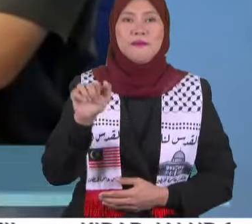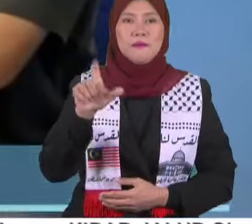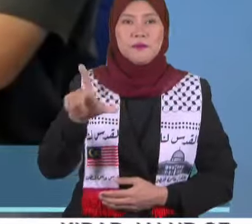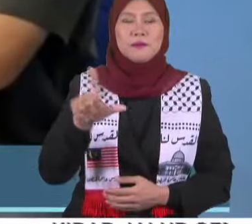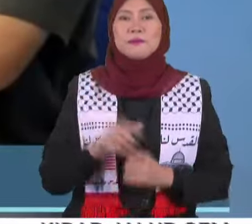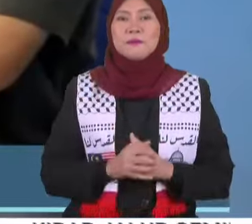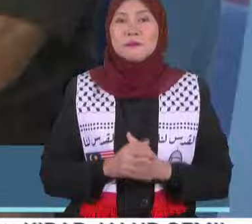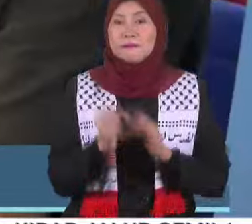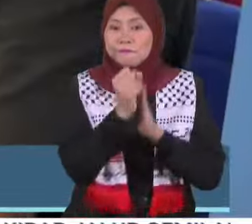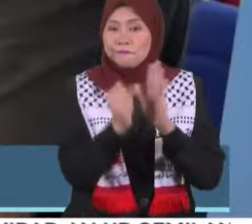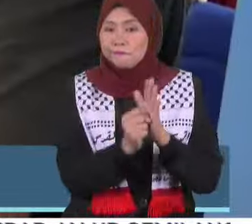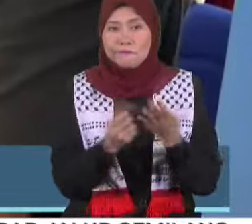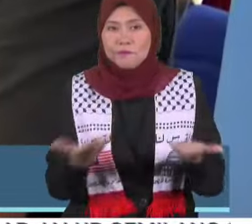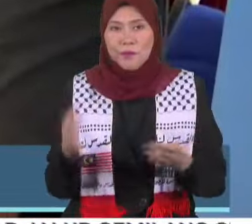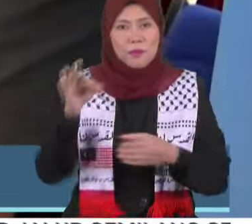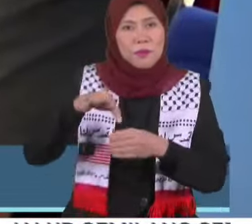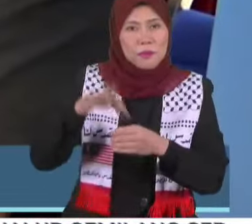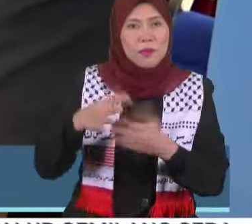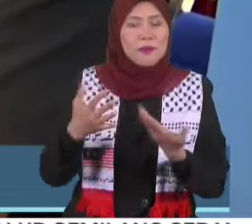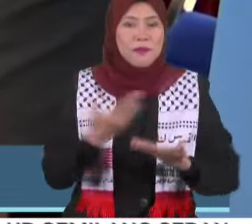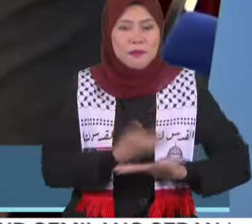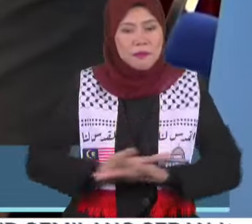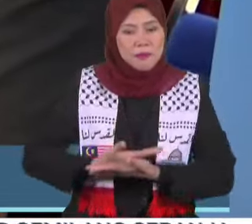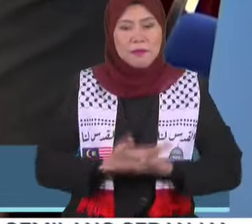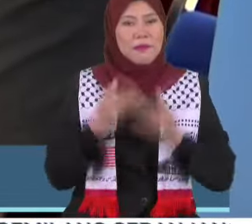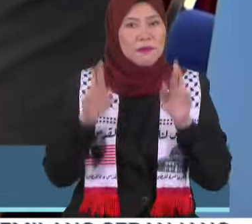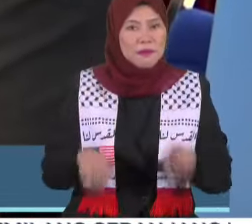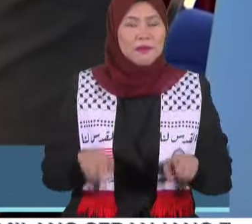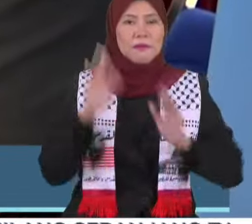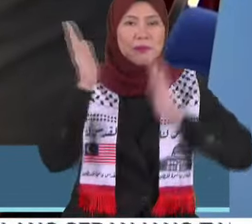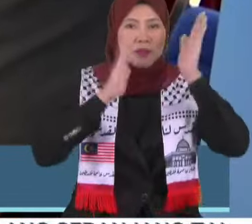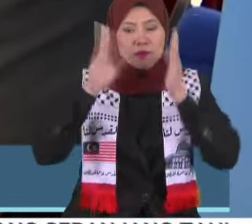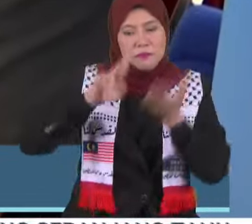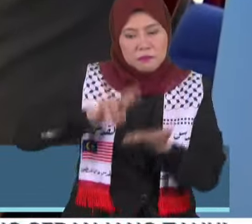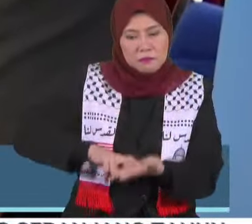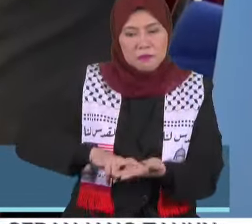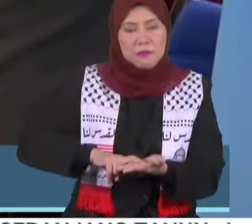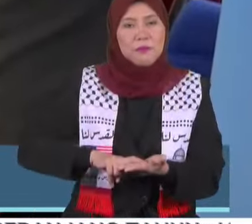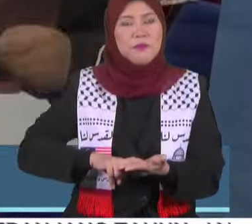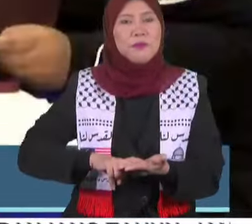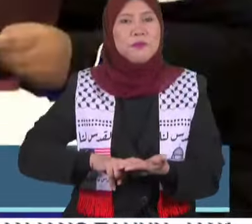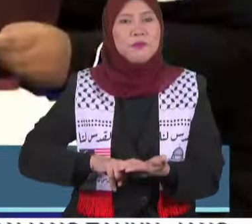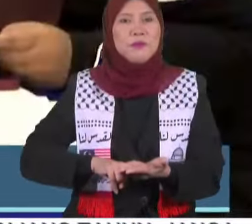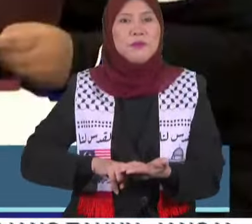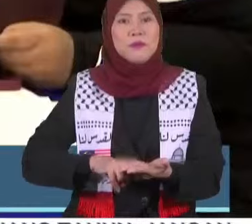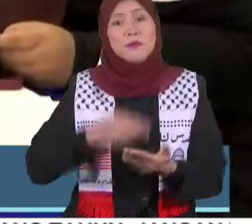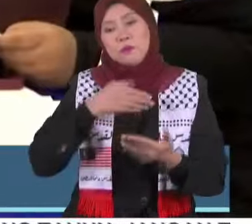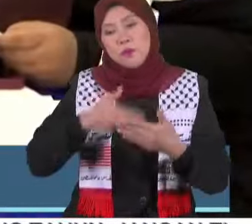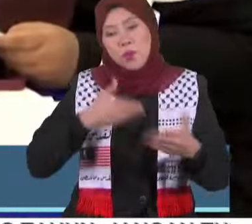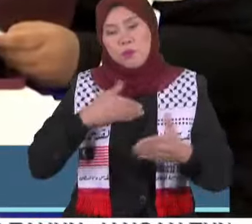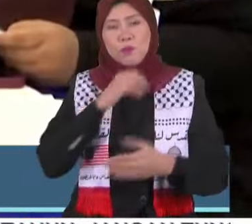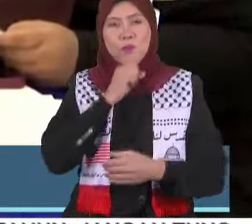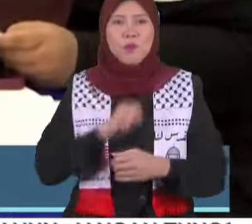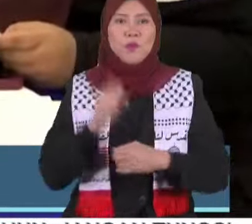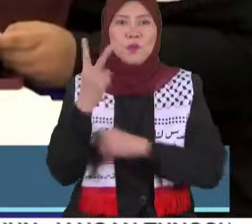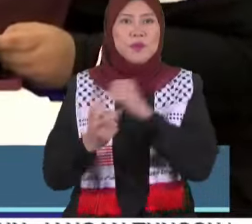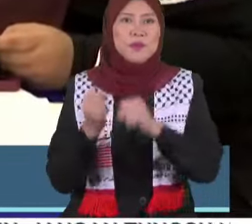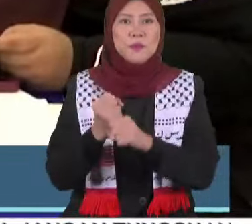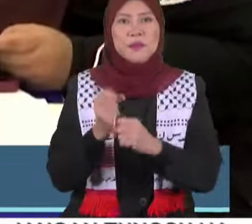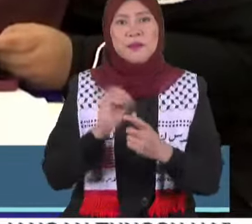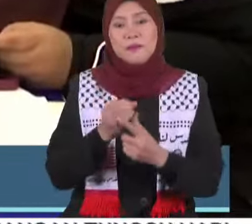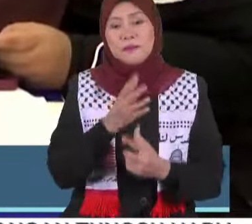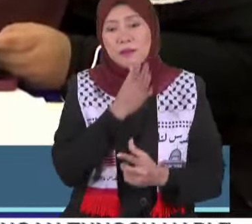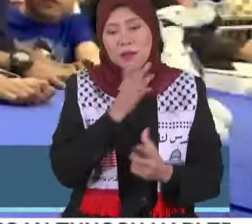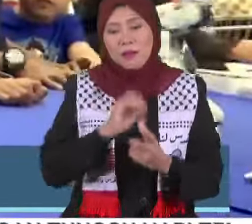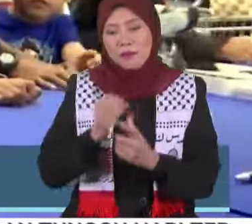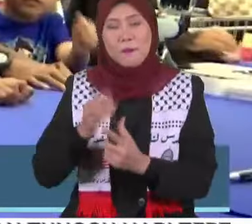Syarat yang ditetapkan untuk memohon adalah anak merupakan warga negara didaftarkan sebelum berusia 2 tahun dan salah seorang ibu atau